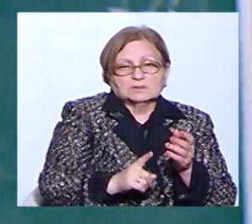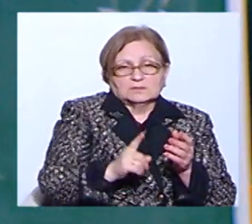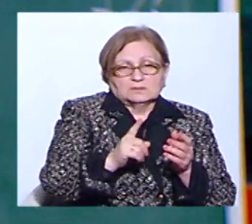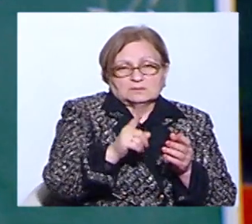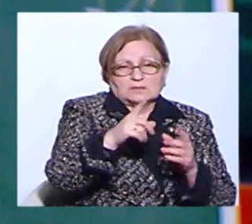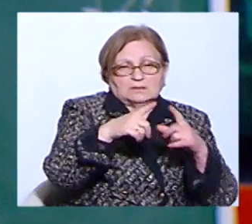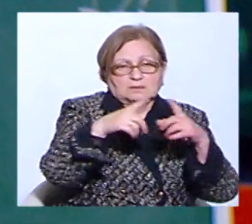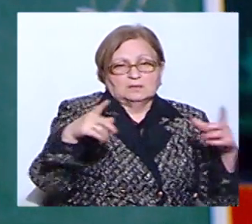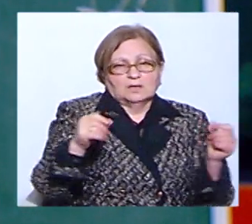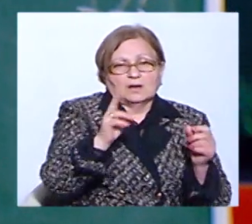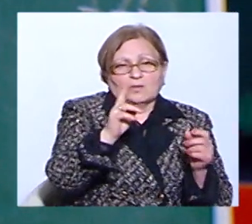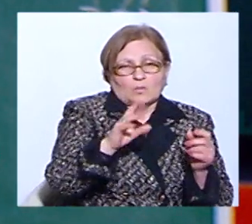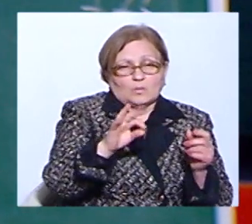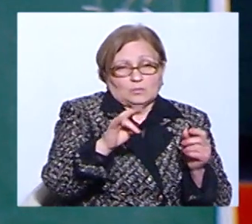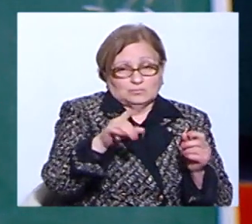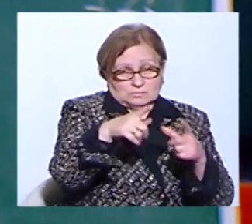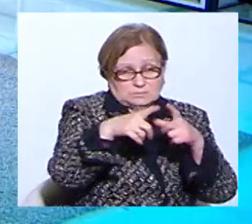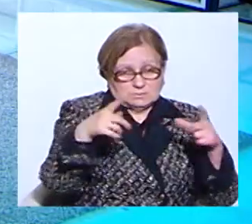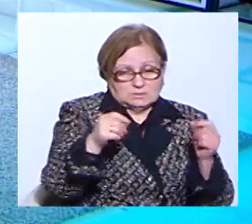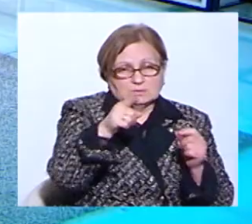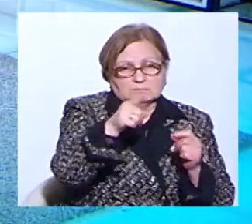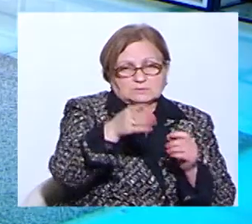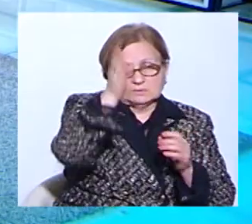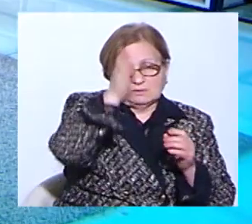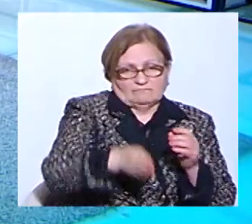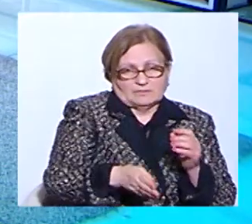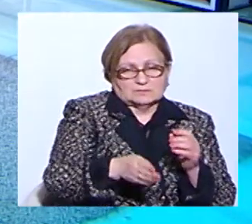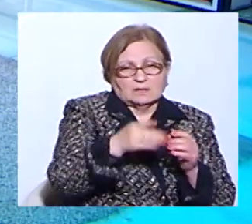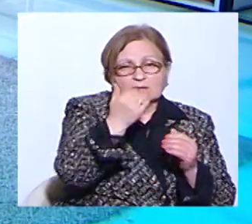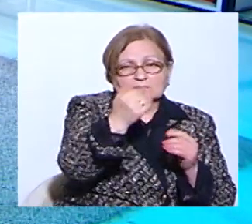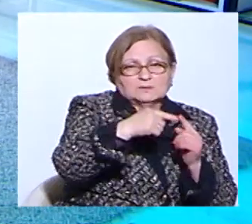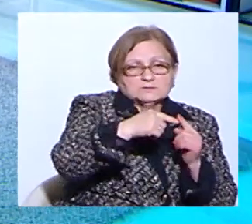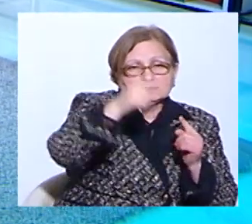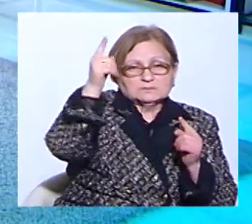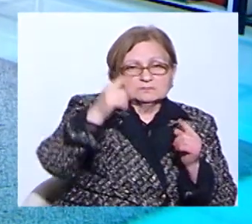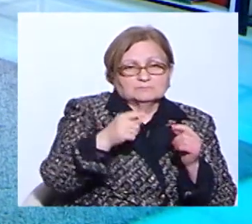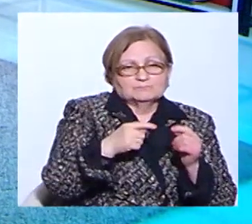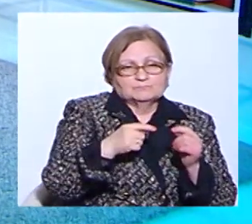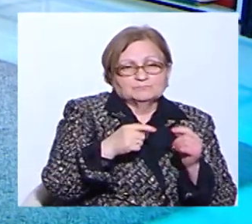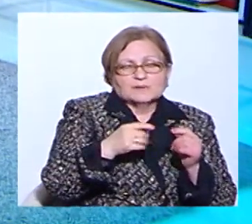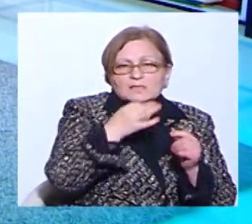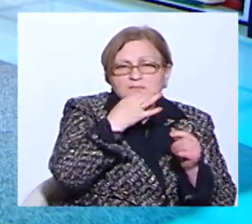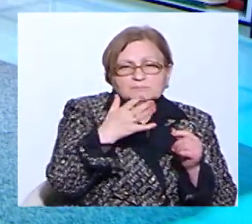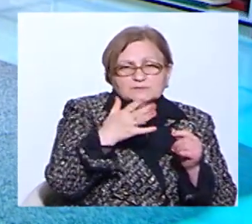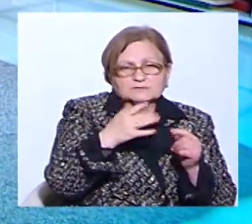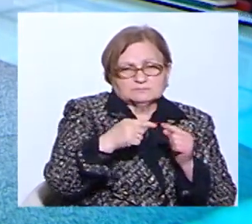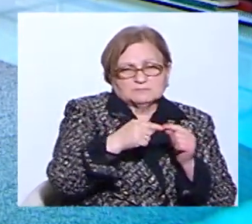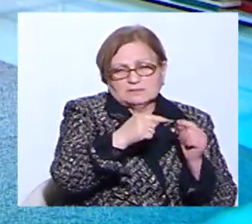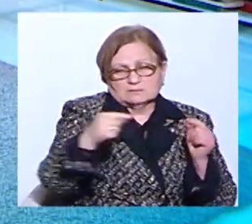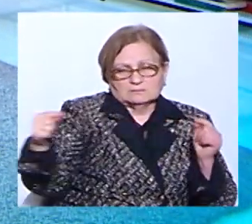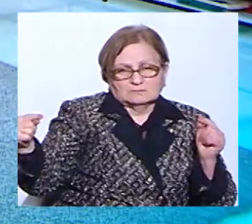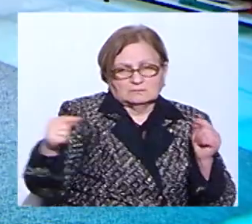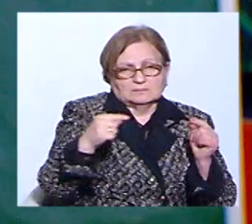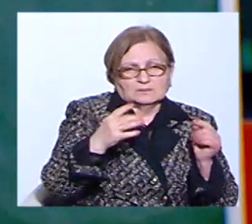ღერძი, მაშასადამე, აი ეს ღერძი, რომელიც შეიძლება სიმაღლეს. ღერძული კვეთა, ჩვენ რო ავიღოთ ნებისმიერი დიამეტრი,